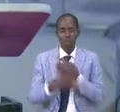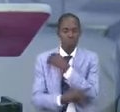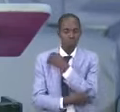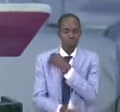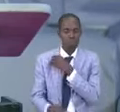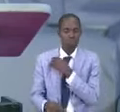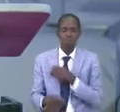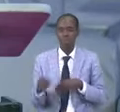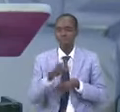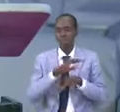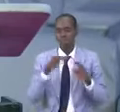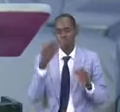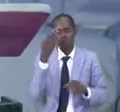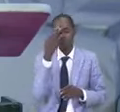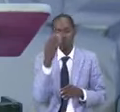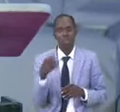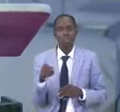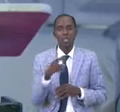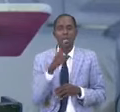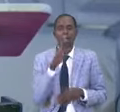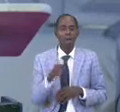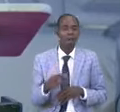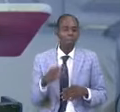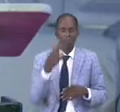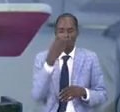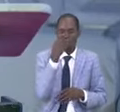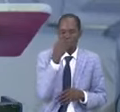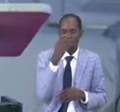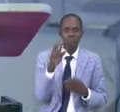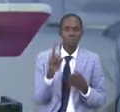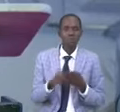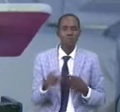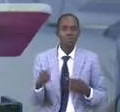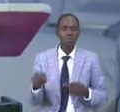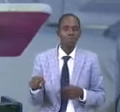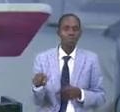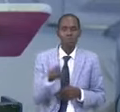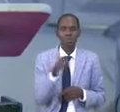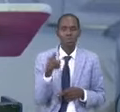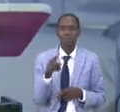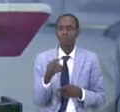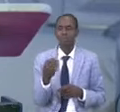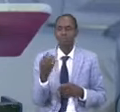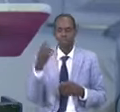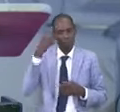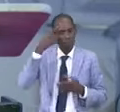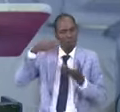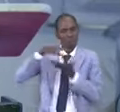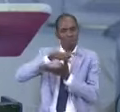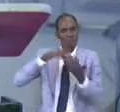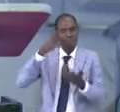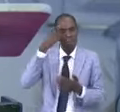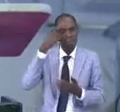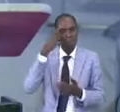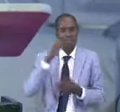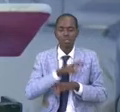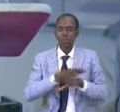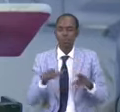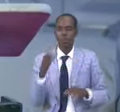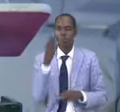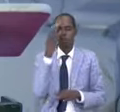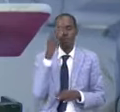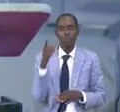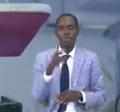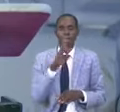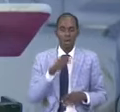le pauvreté mais le savent pas ils sont aveugles à leur délision mais ils ne savent pas ils sont orgueilleux ils ont perdu la concentration